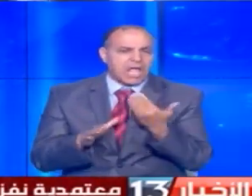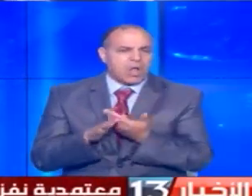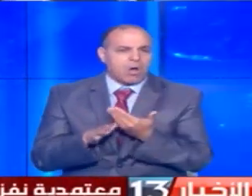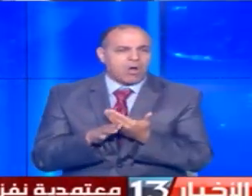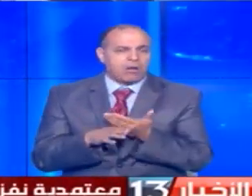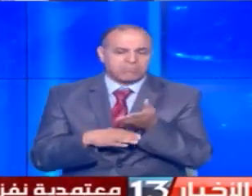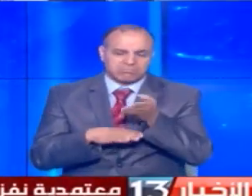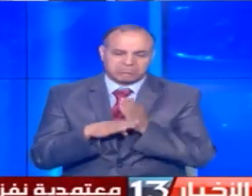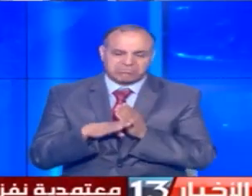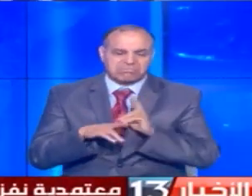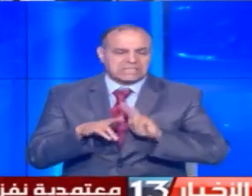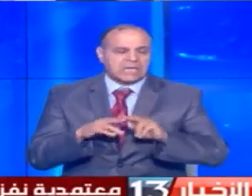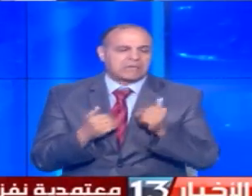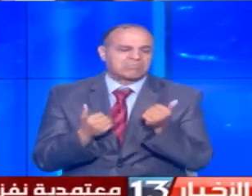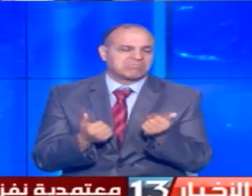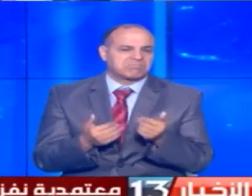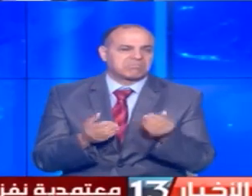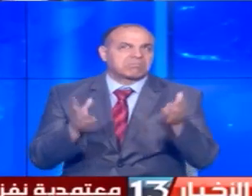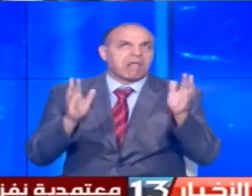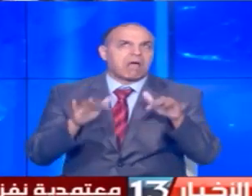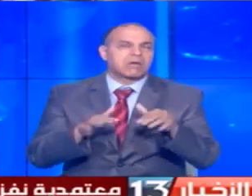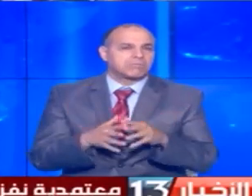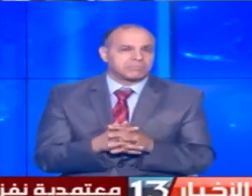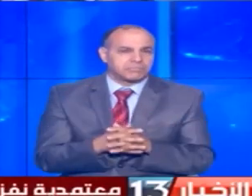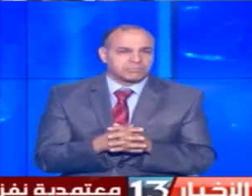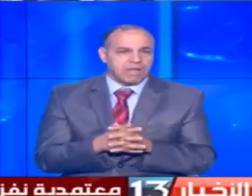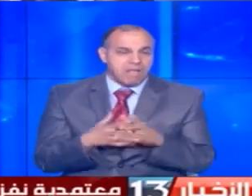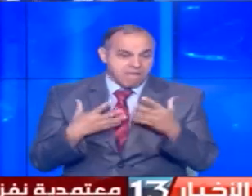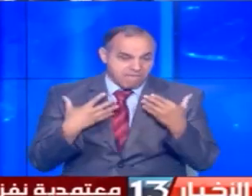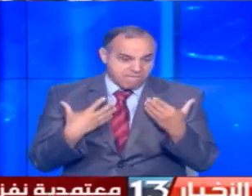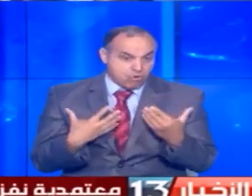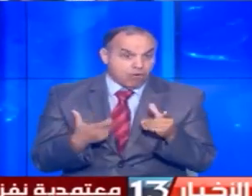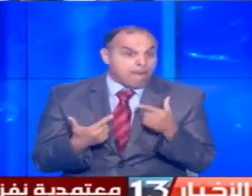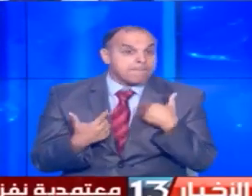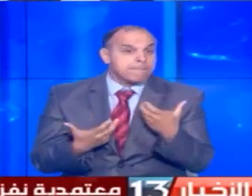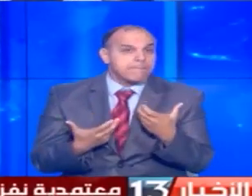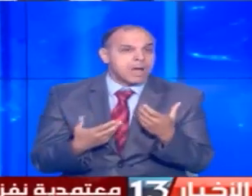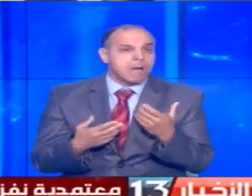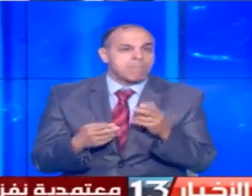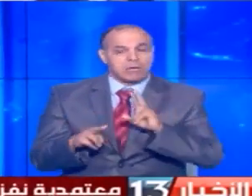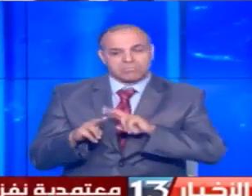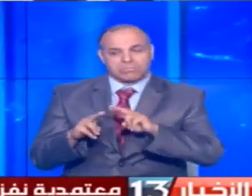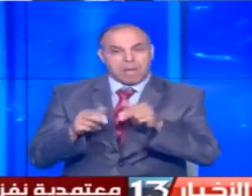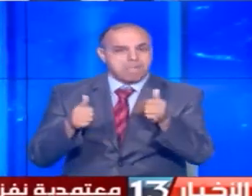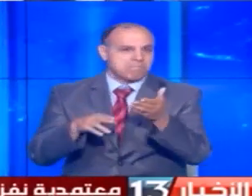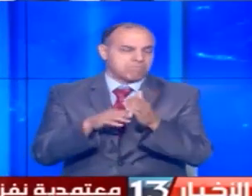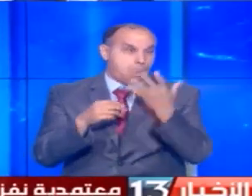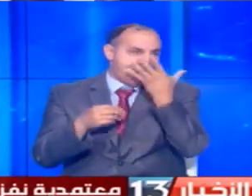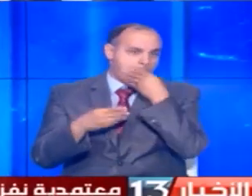هيش مقدودة وطايحة. وانتم ما تحبوها شنو؟ نحبوها مقدودة